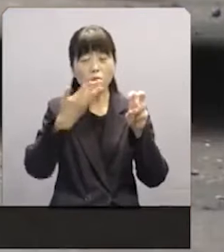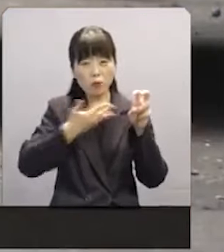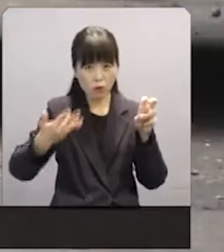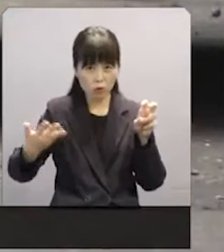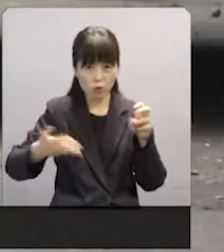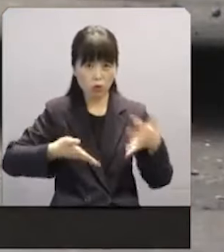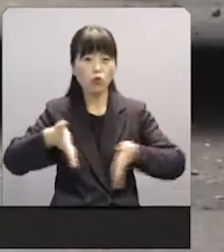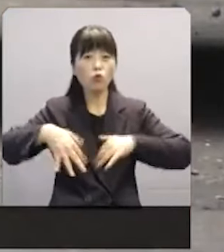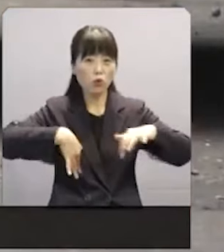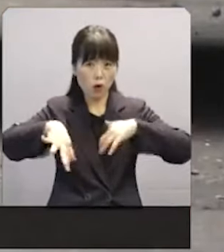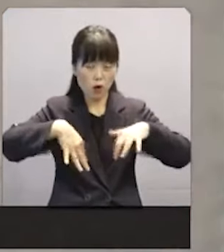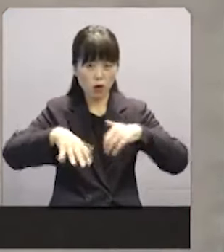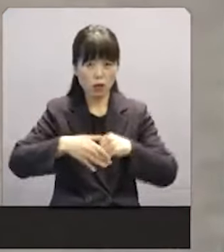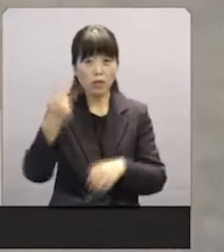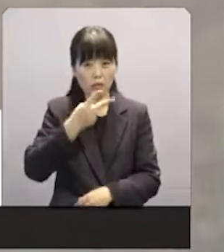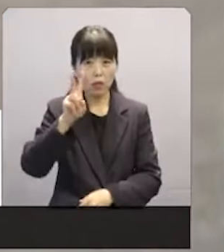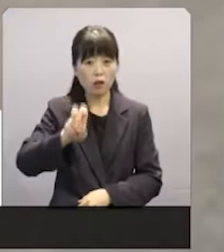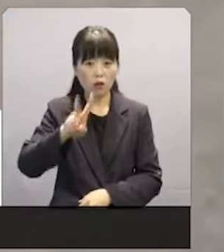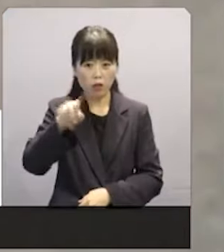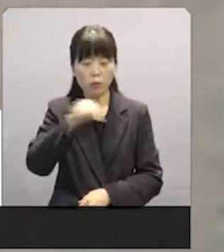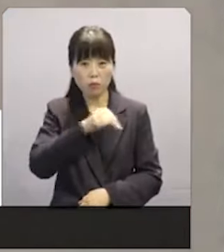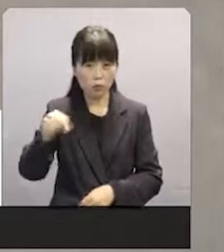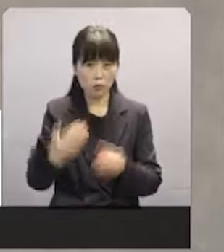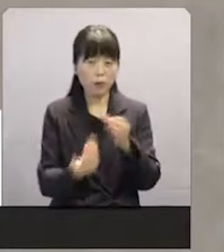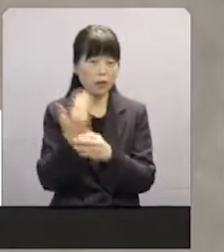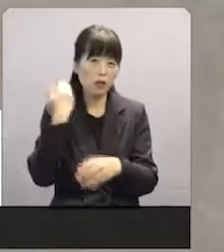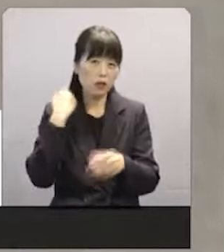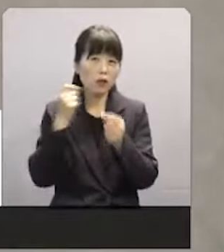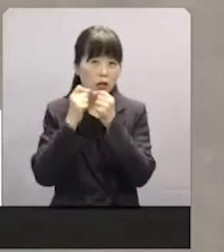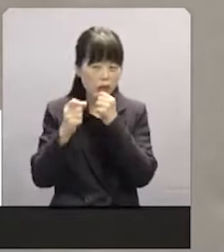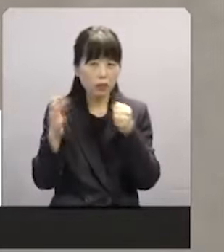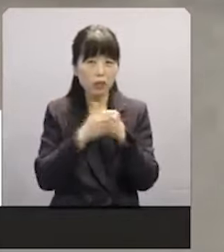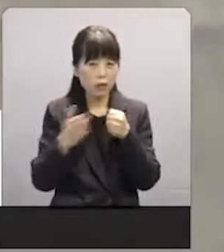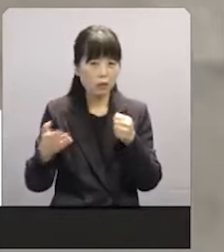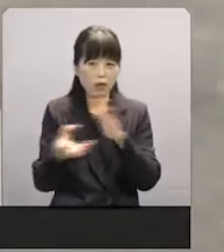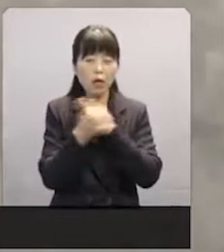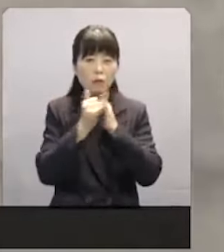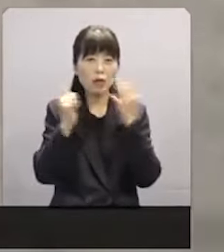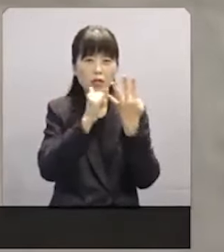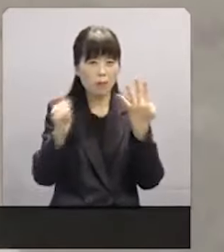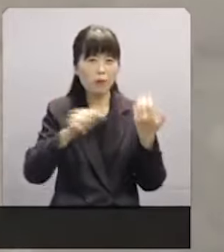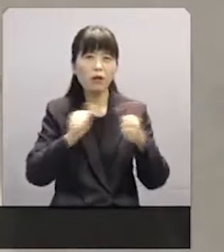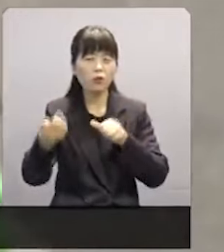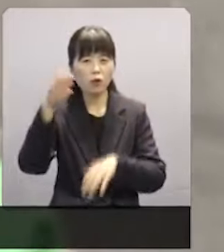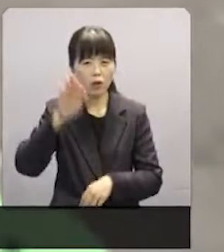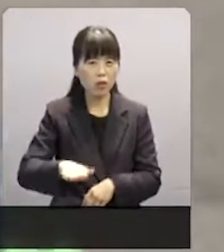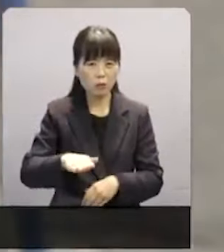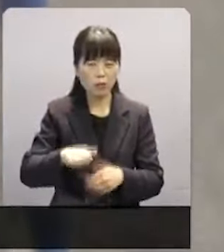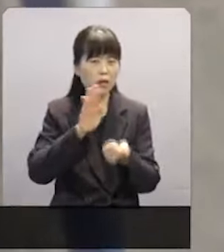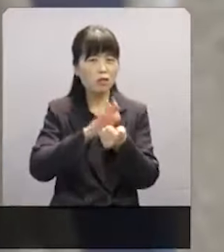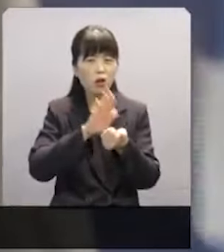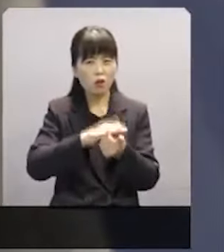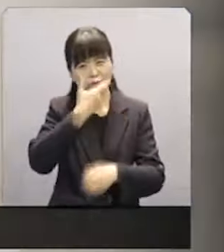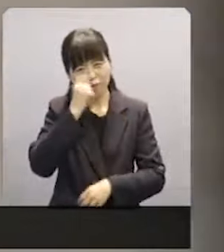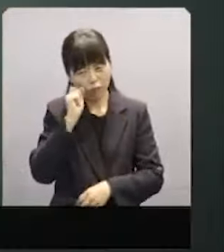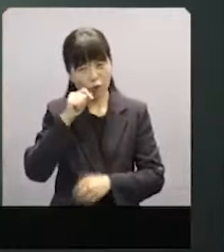한 거리입니다. 2022년부터 불거진 전세사기로 세입자 4명이 세상을 떠났지만 지원은 부진한